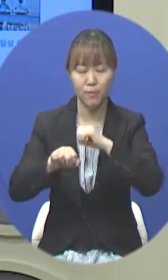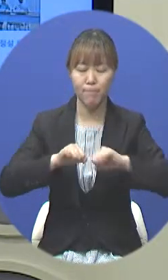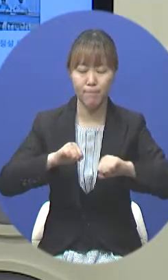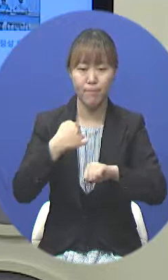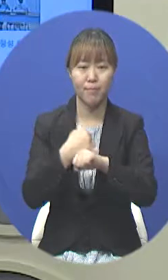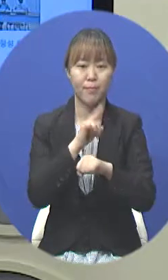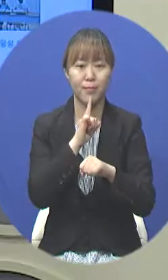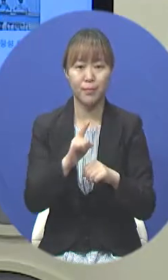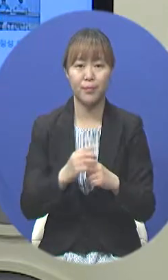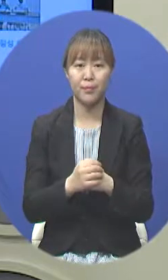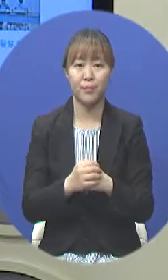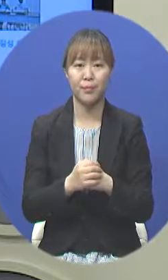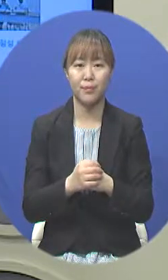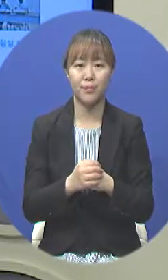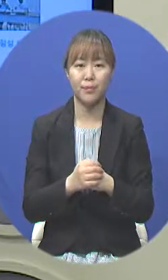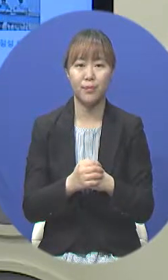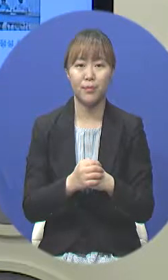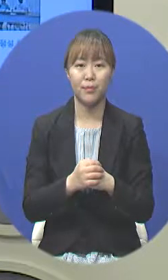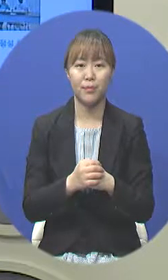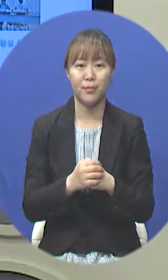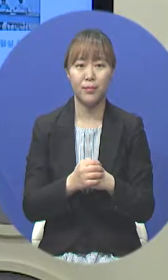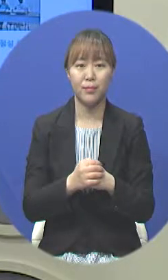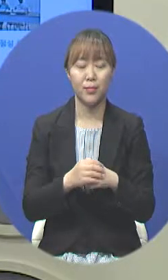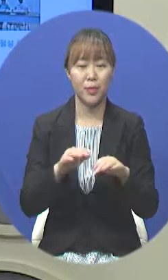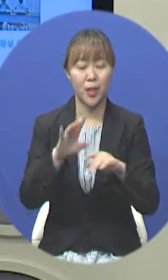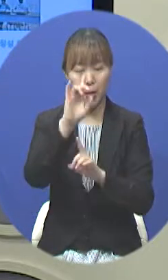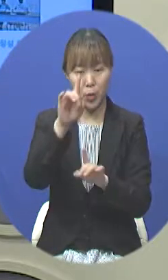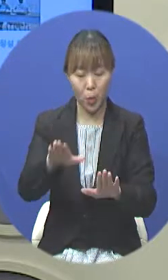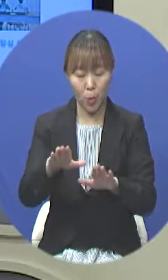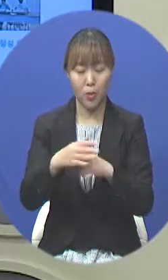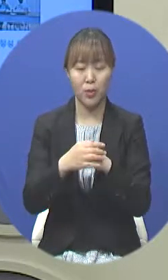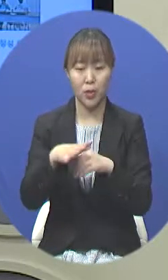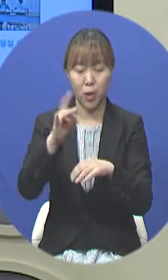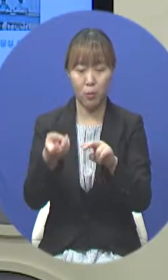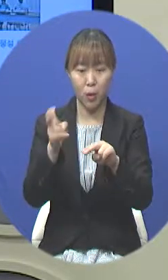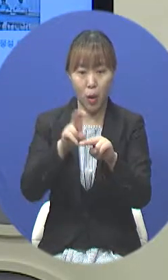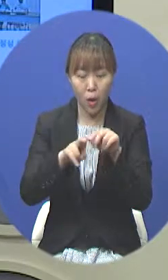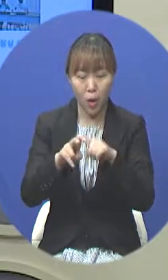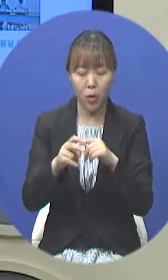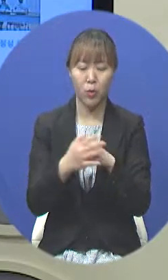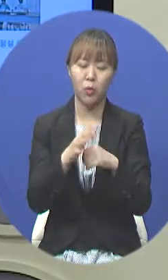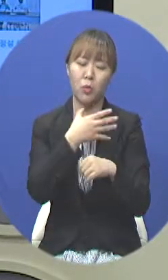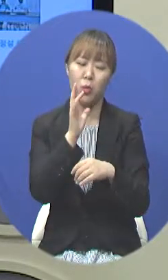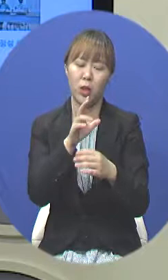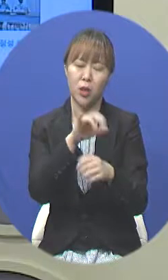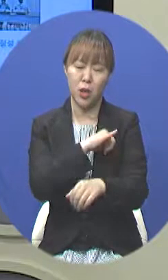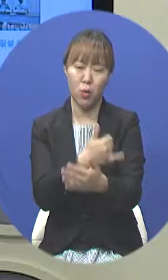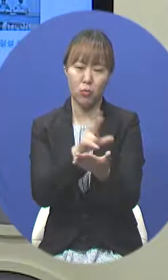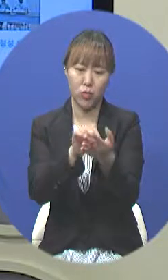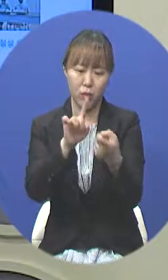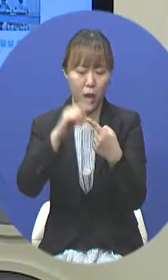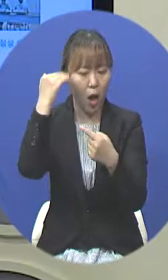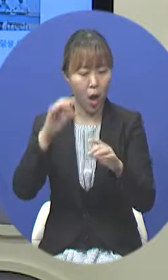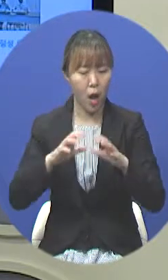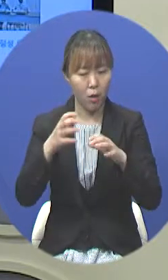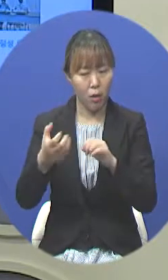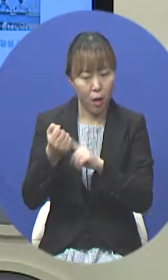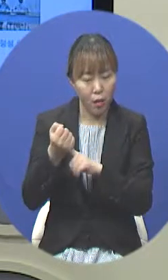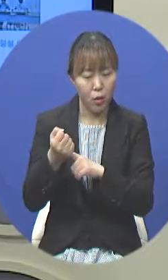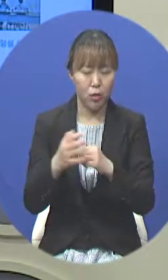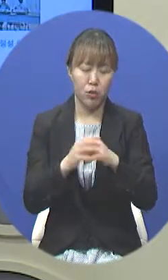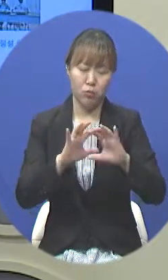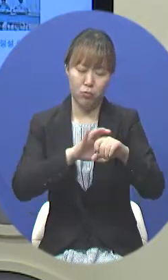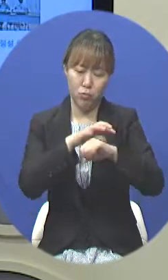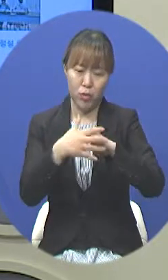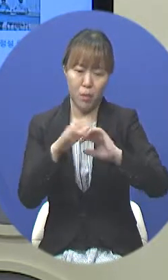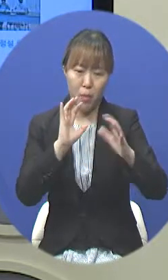나선다는 예장 말입니다 이봉재 초대 원장은 노인 인권 문제에 대해서 한국이 주도하는 국제 협력 포럼